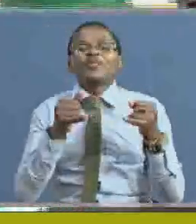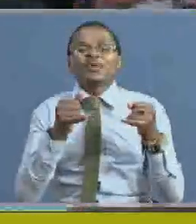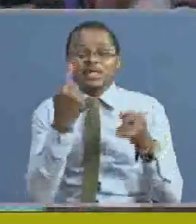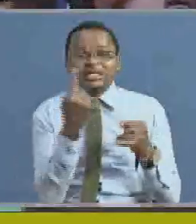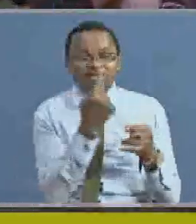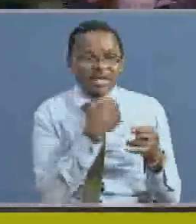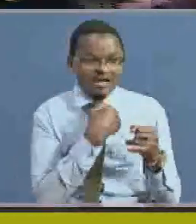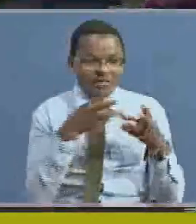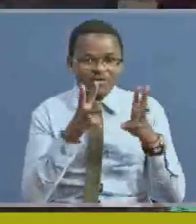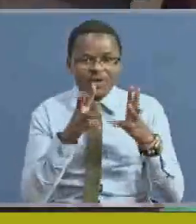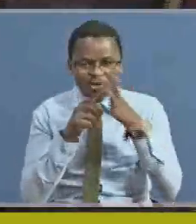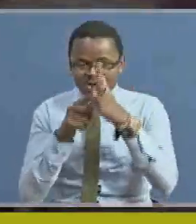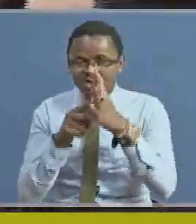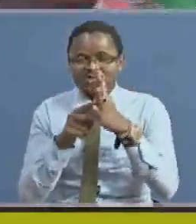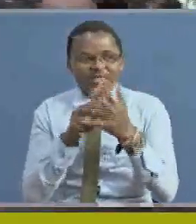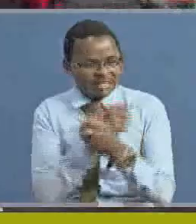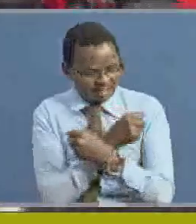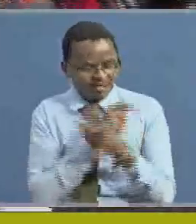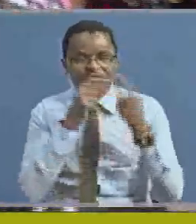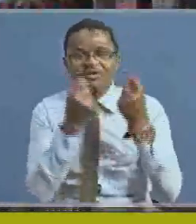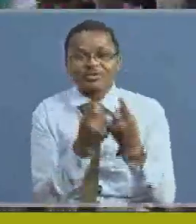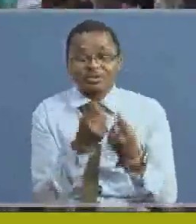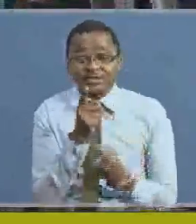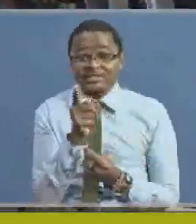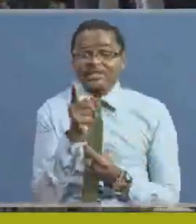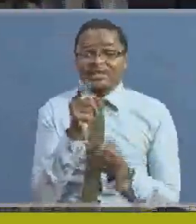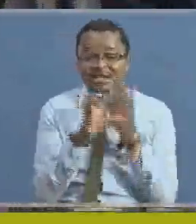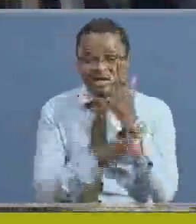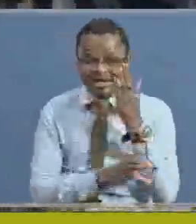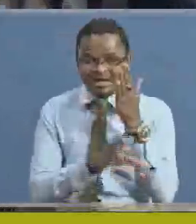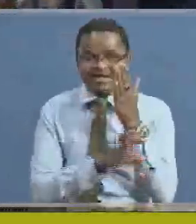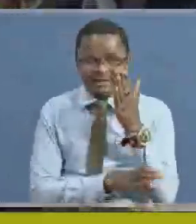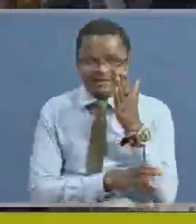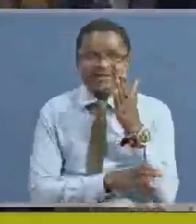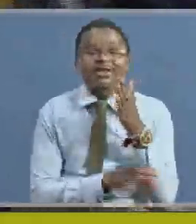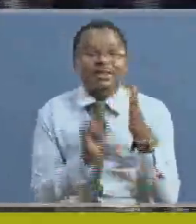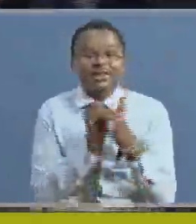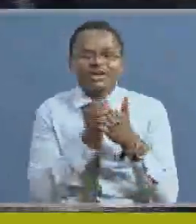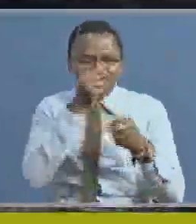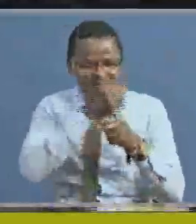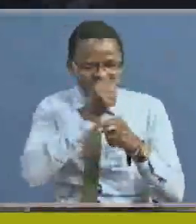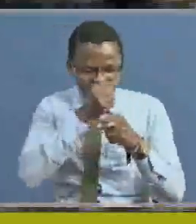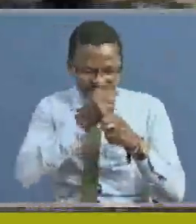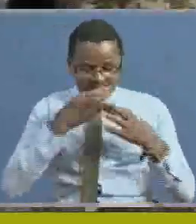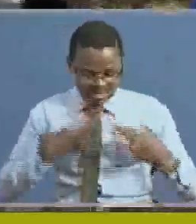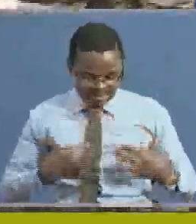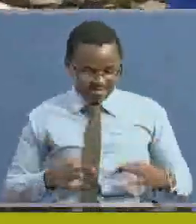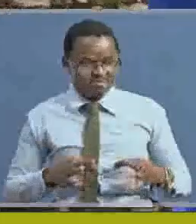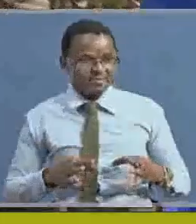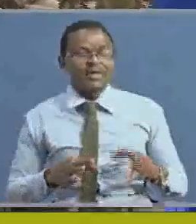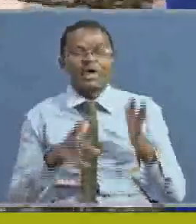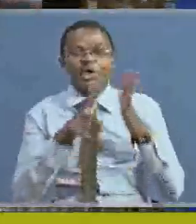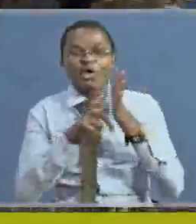kila shabiki ana njia yake ya kuonyesha ushabiki wake kwa timu, hapa nchini kunao mashabiki waliotengeneza mavazi, majina, utani